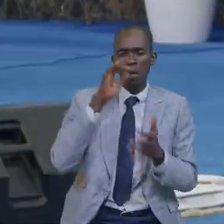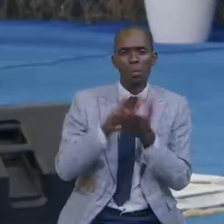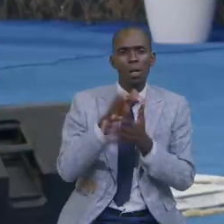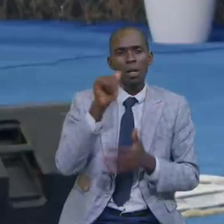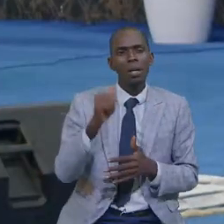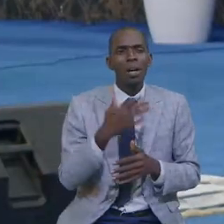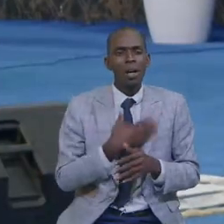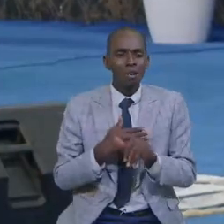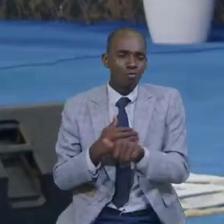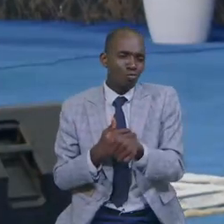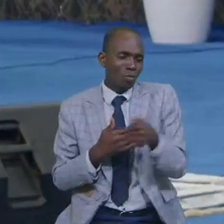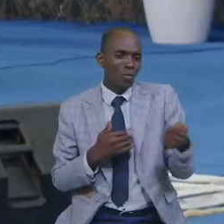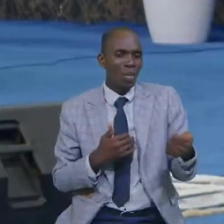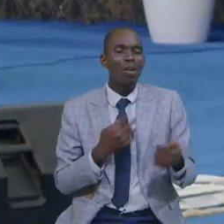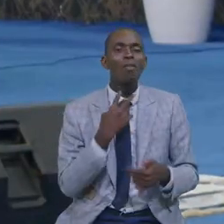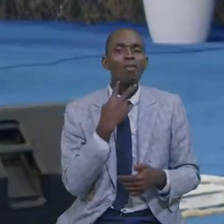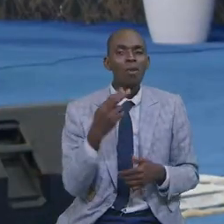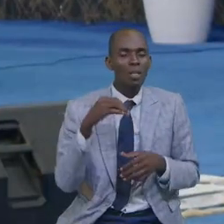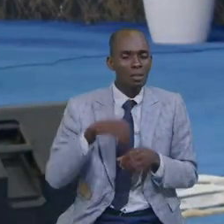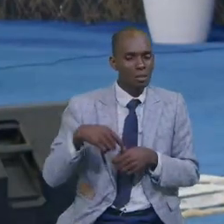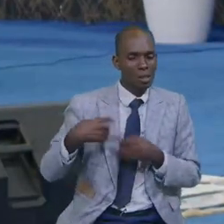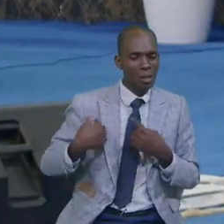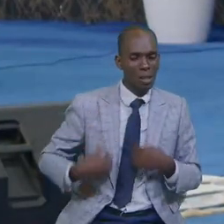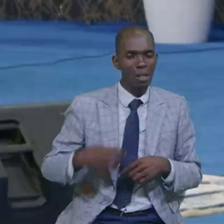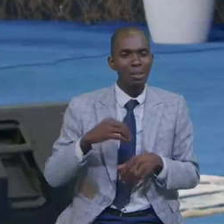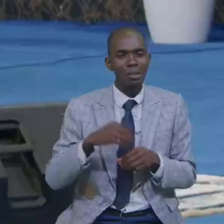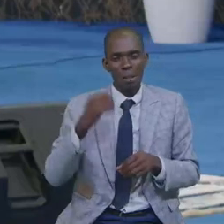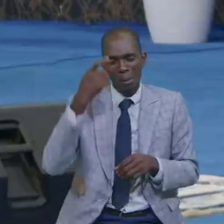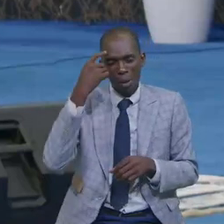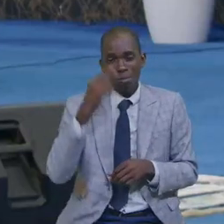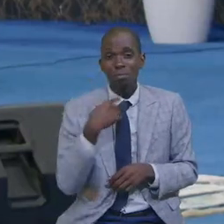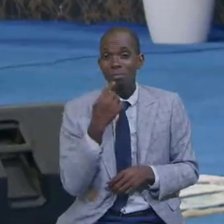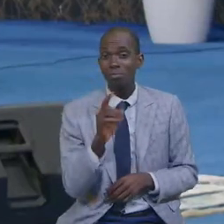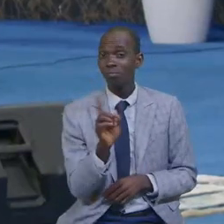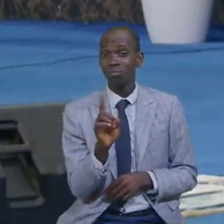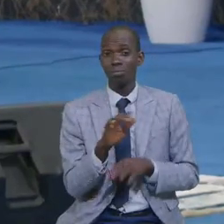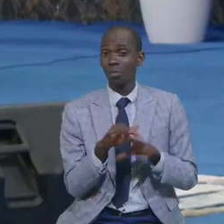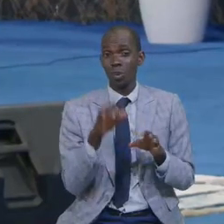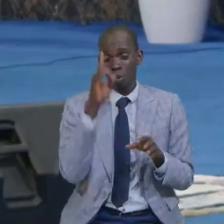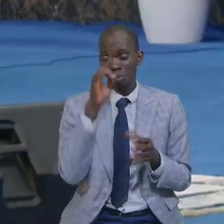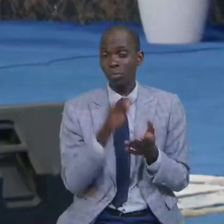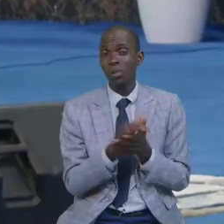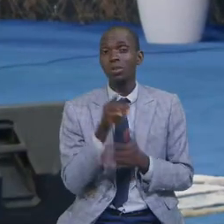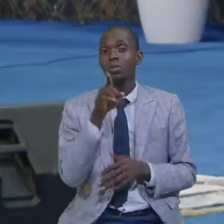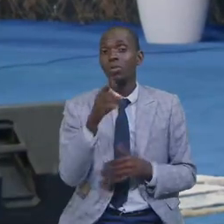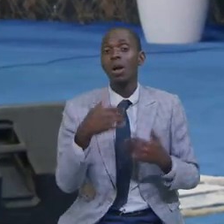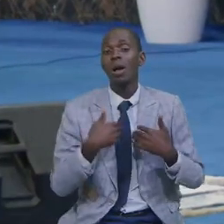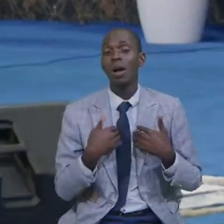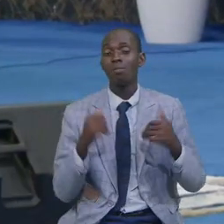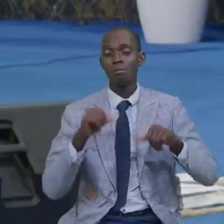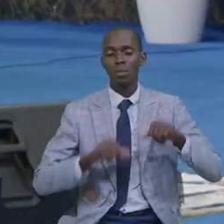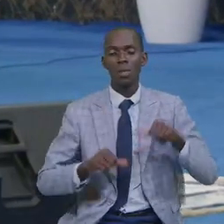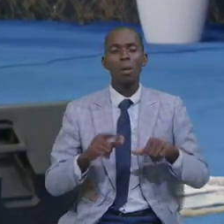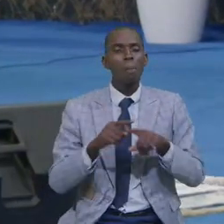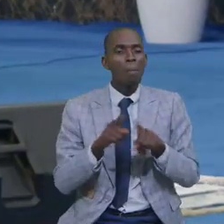et quelque chose d'autre dans le cœur dans la pensée dit non tu ne crois pas tu as l'incré de l'été